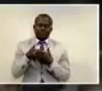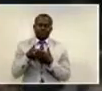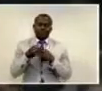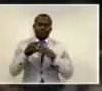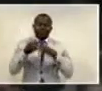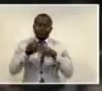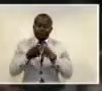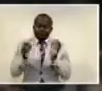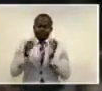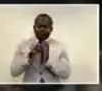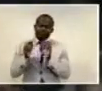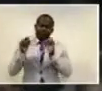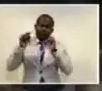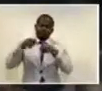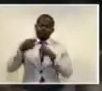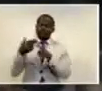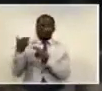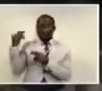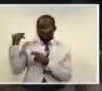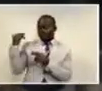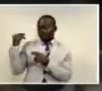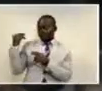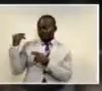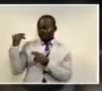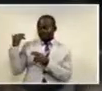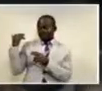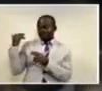ariko nzana hano mu kanya